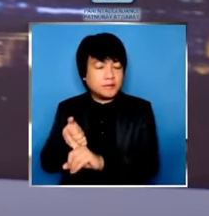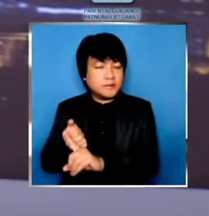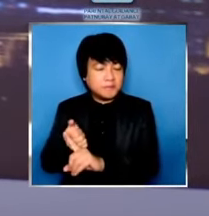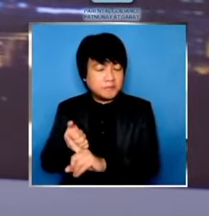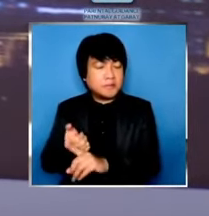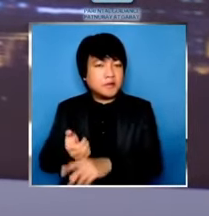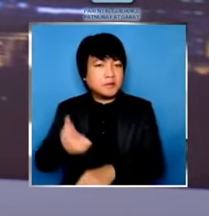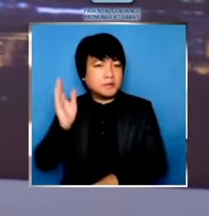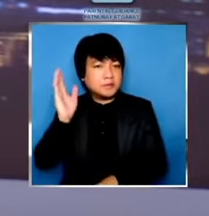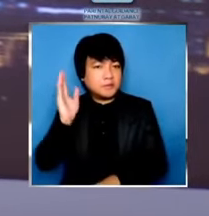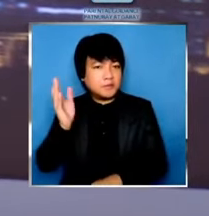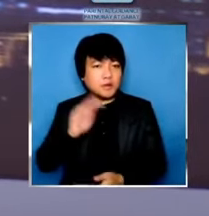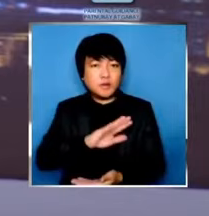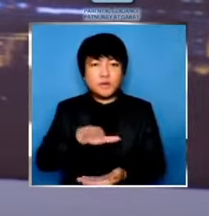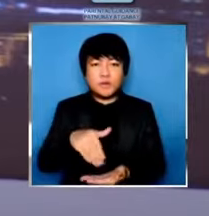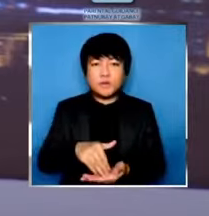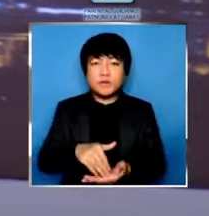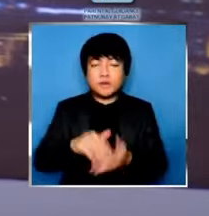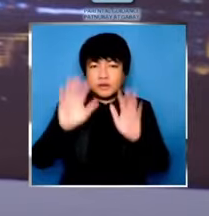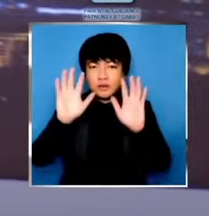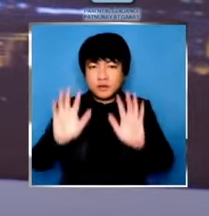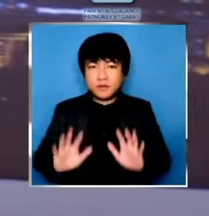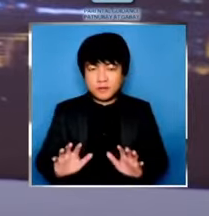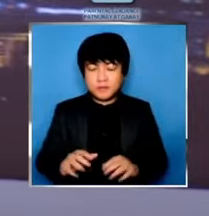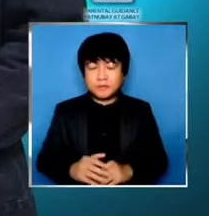News Weather Center. Anjo, magandang gabi sa'yo.